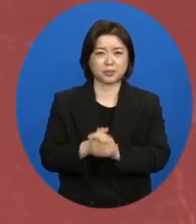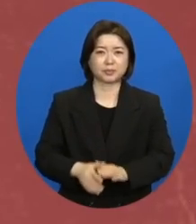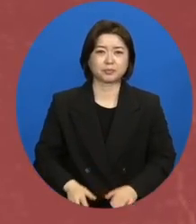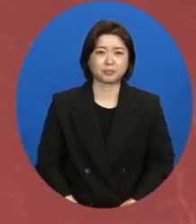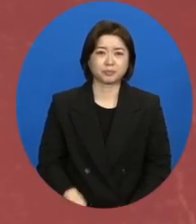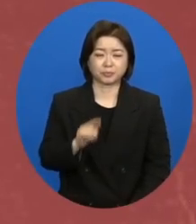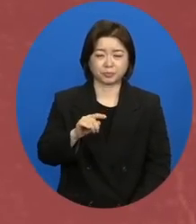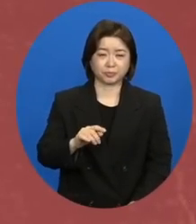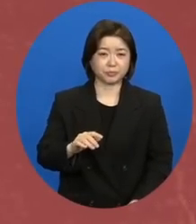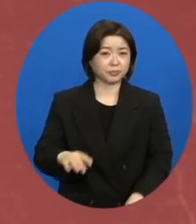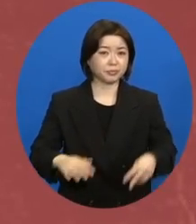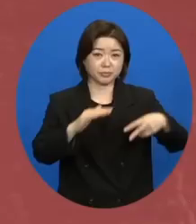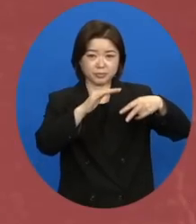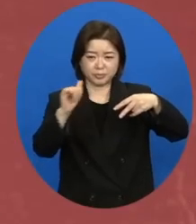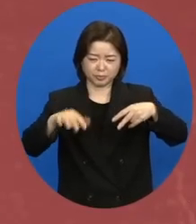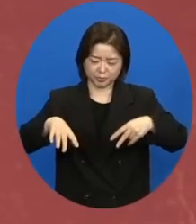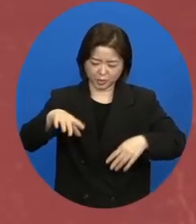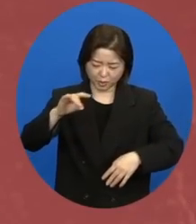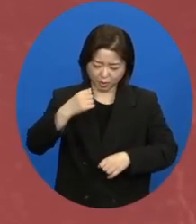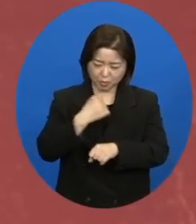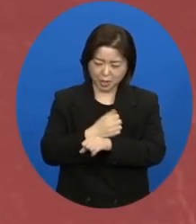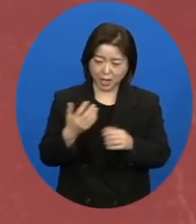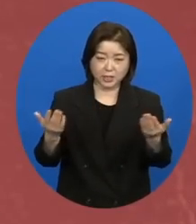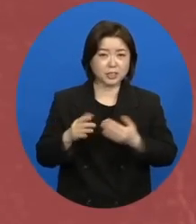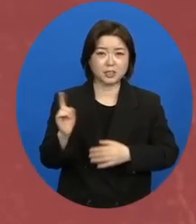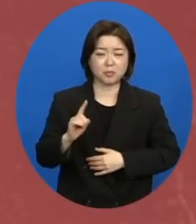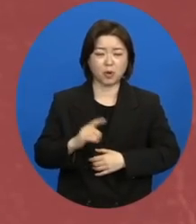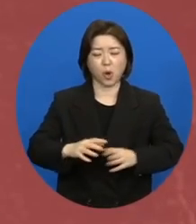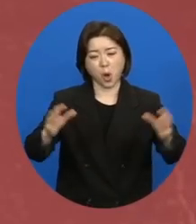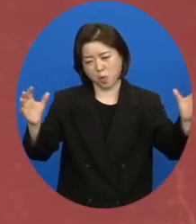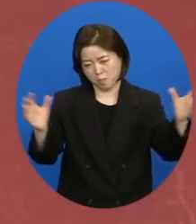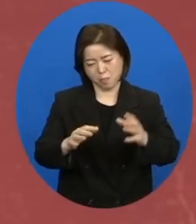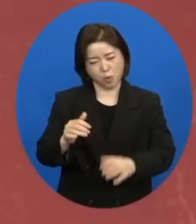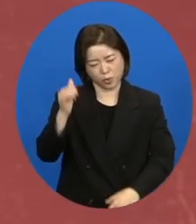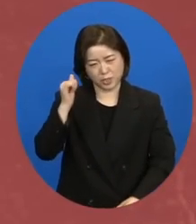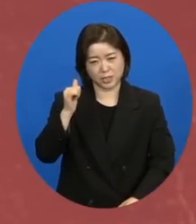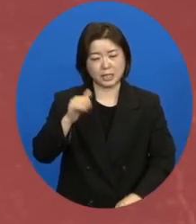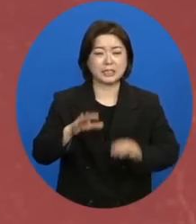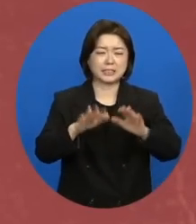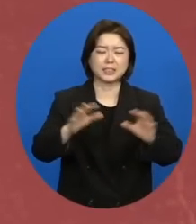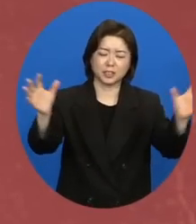그때 사무엘이 처음 한 게 뭐냐면 모이자는 얘기한 거야. 모이자고 이제는.